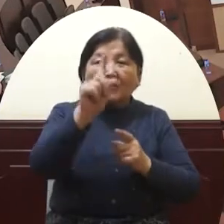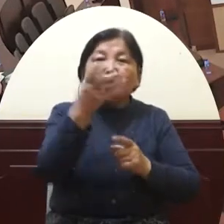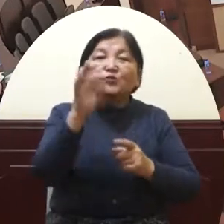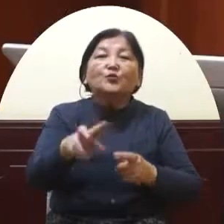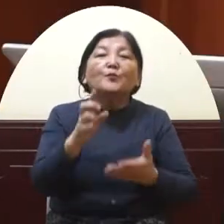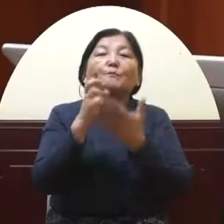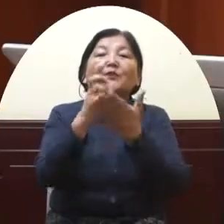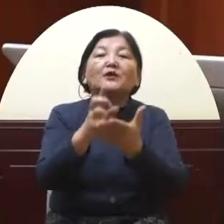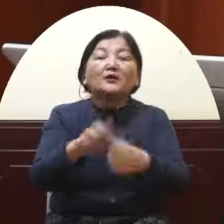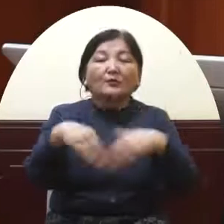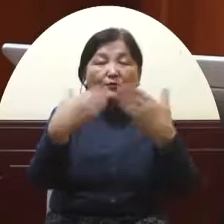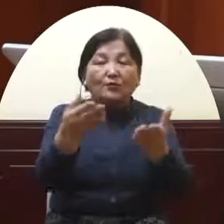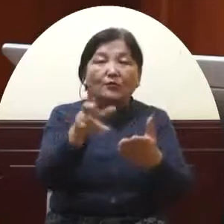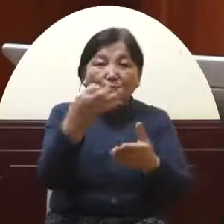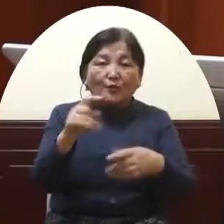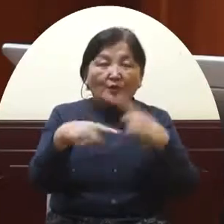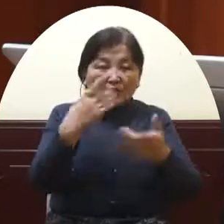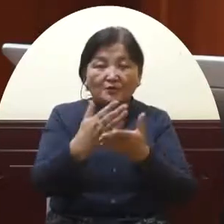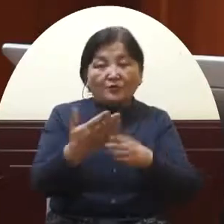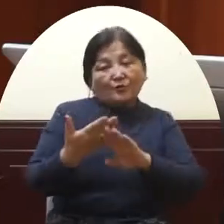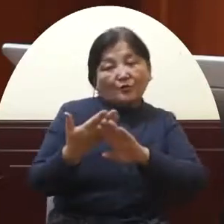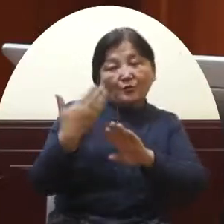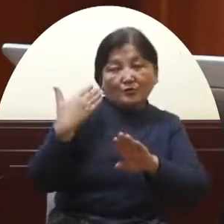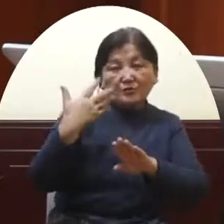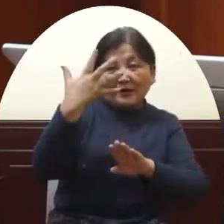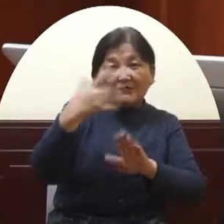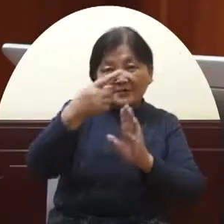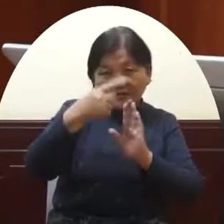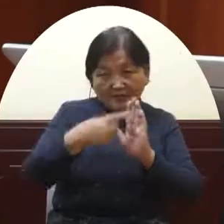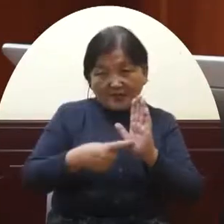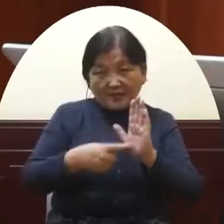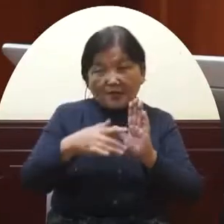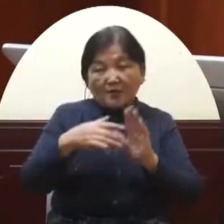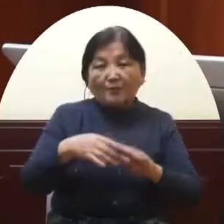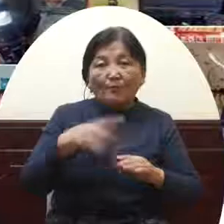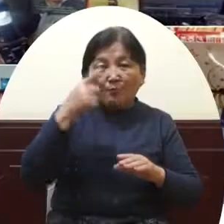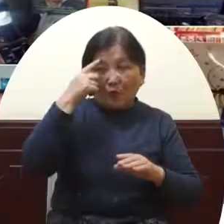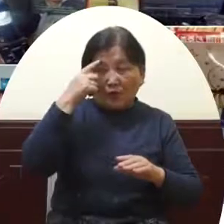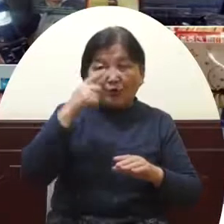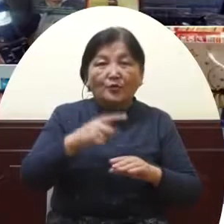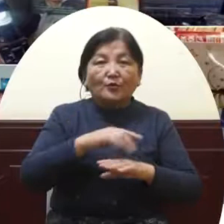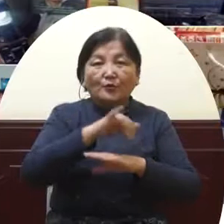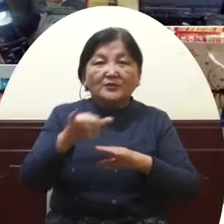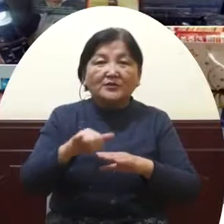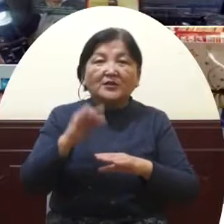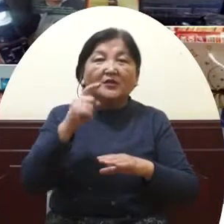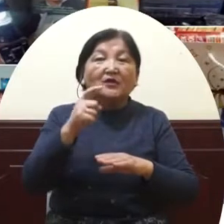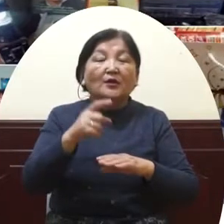өгөх тухай. За энэ өнгөрсөн 5 сард Монгол Улсын их сургуулийн улс төрийн тэнхим дээр бяцхан үзэгслэн